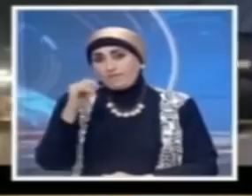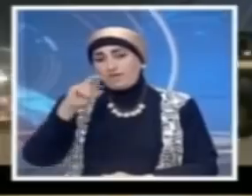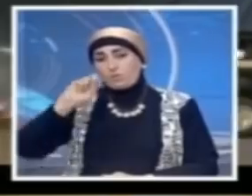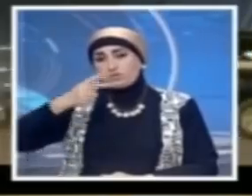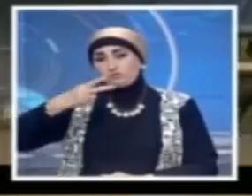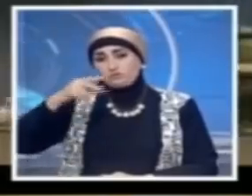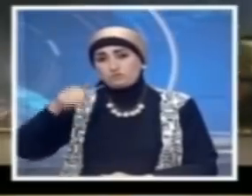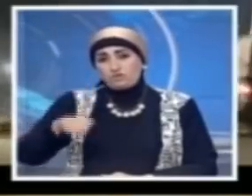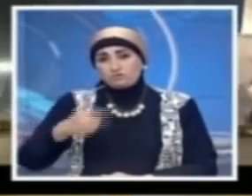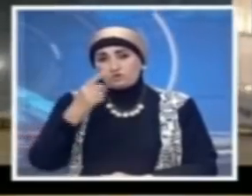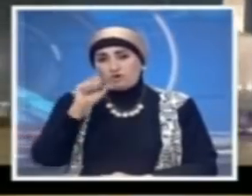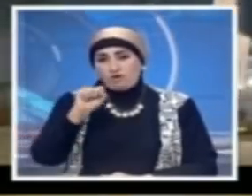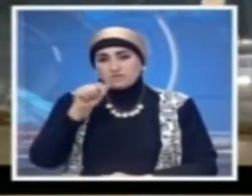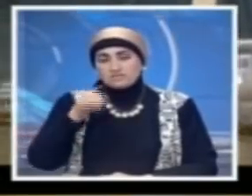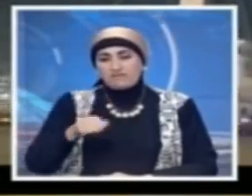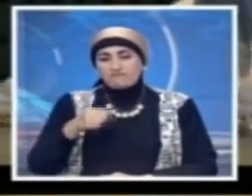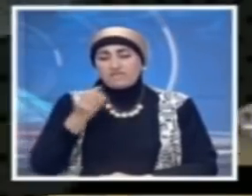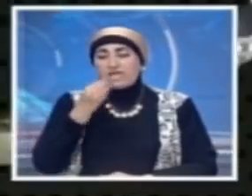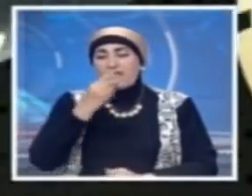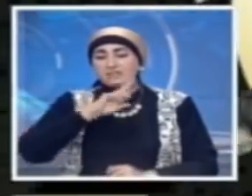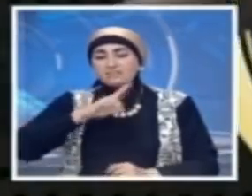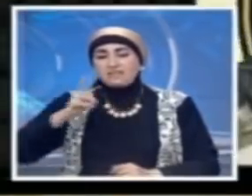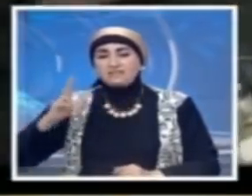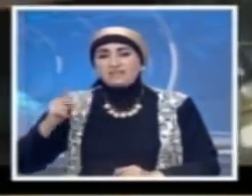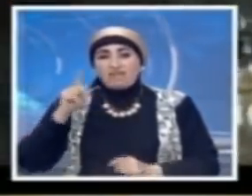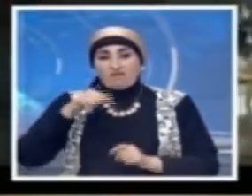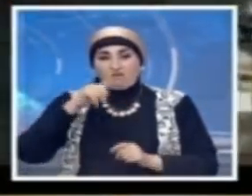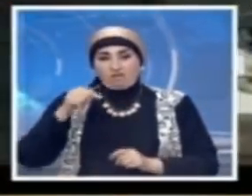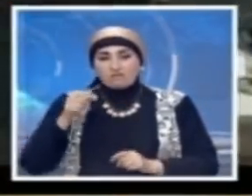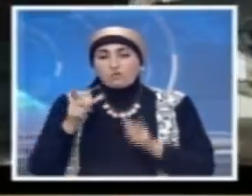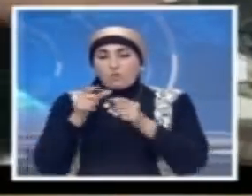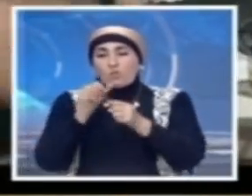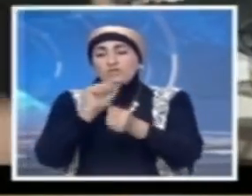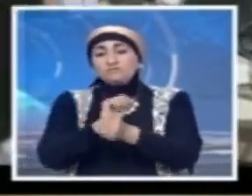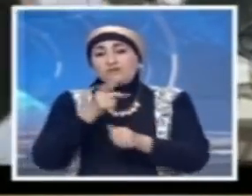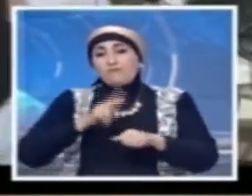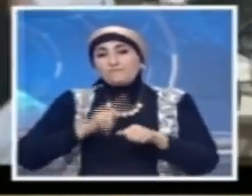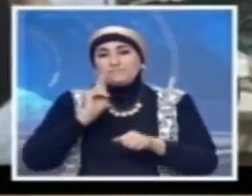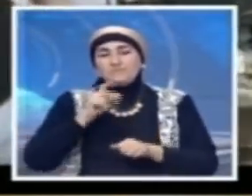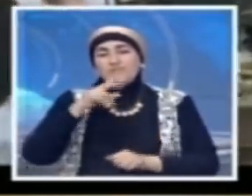6112 قضية تموينية متنوعة، وضبط